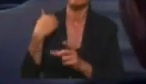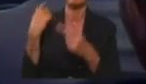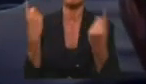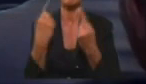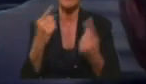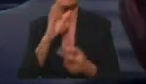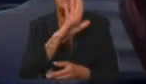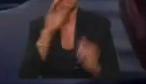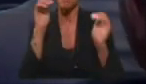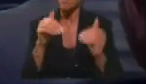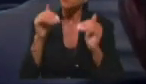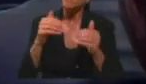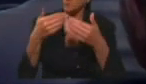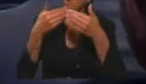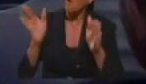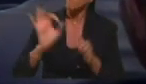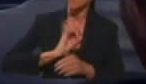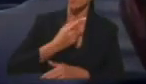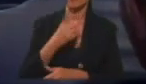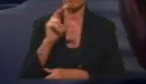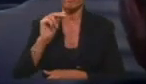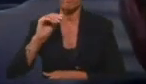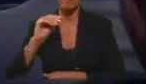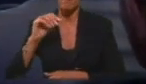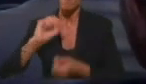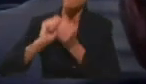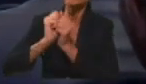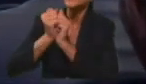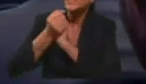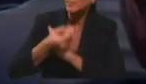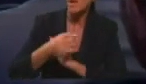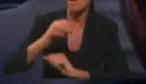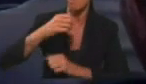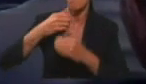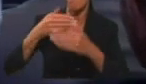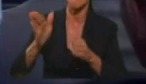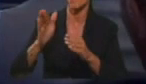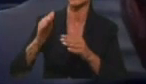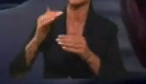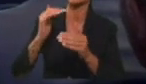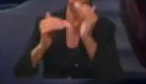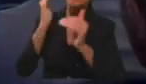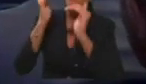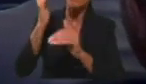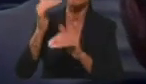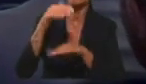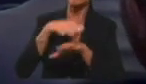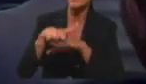przykład miał możliwość sobie otworzyć dane, miał możliwość generować w otwartym standardzie, ale o tym nie wiedział, tak?